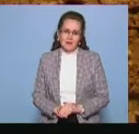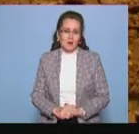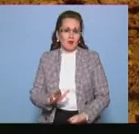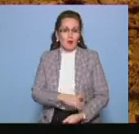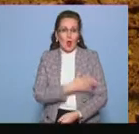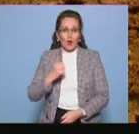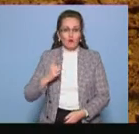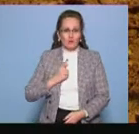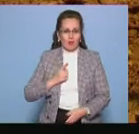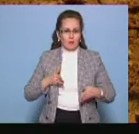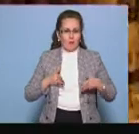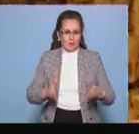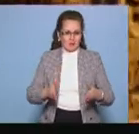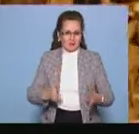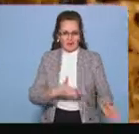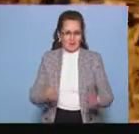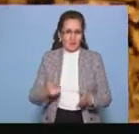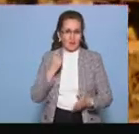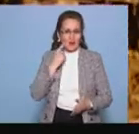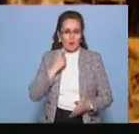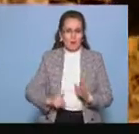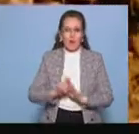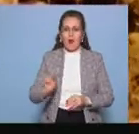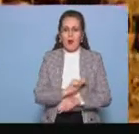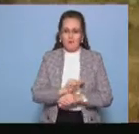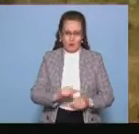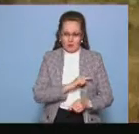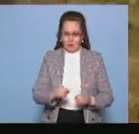Долгожданная дорога. В Сарапуле начался ремонт, которого ждали десятки лет.